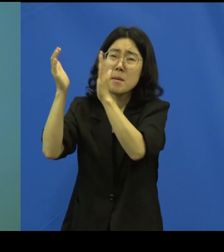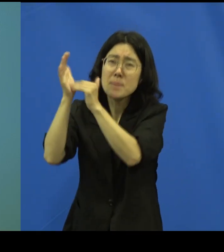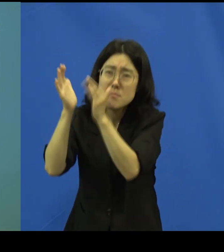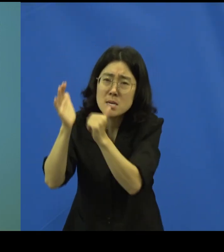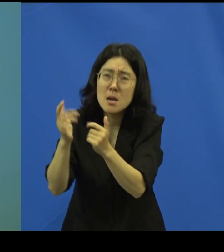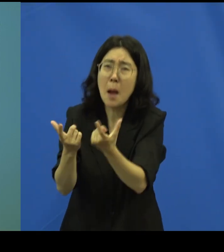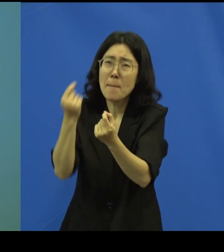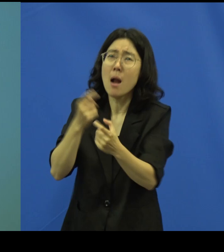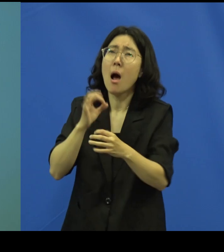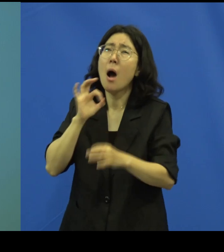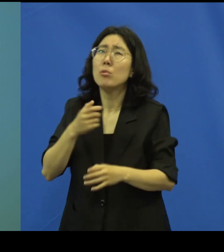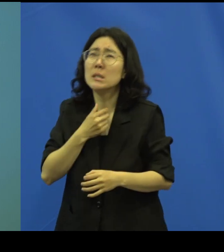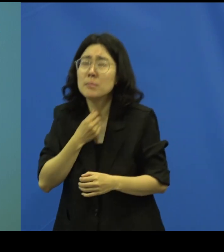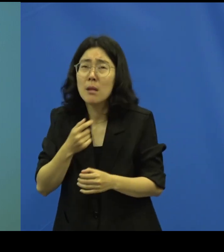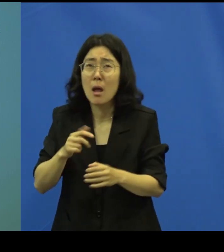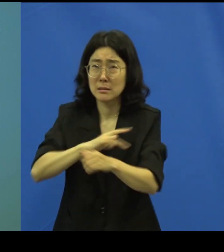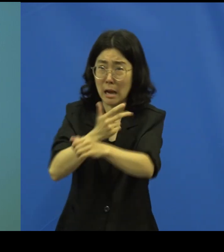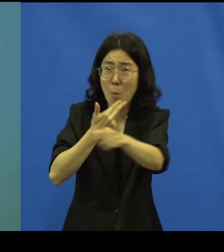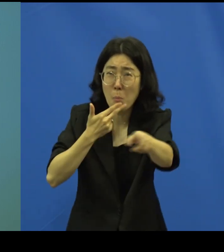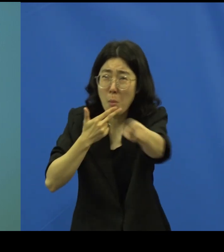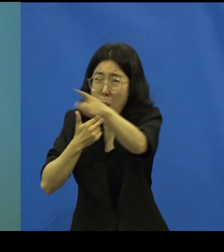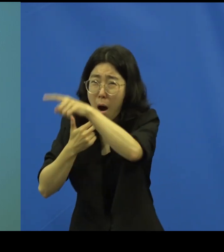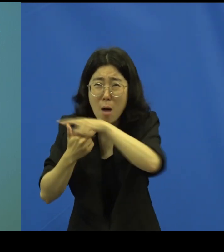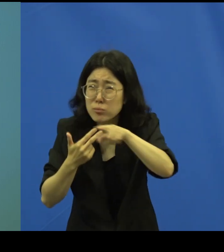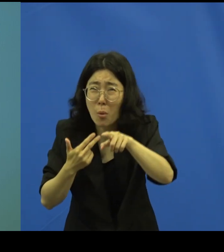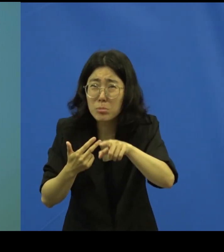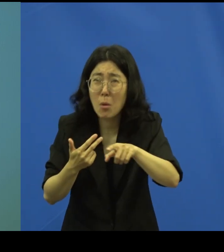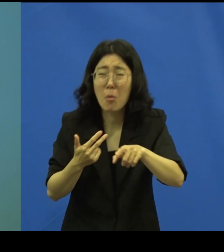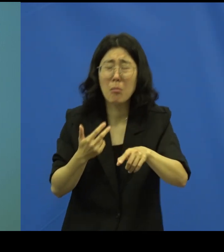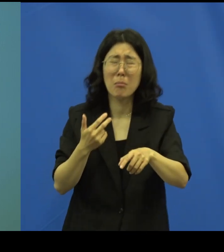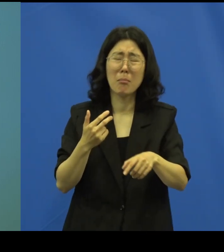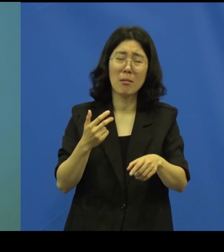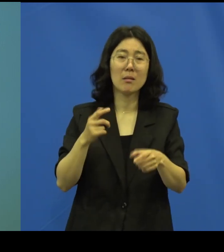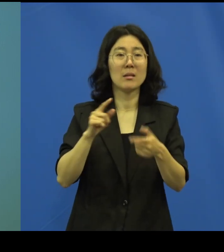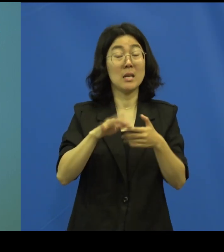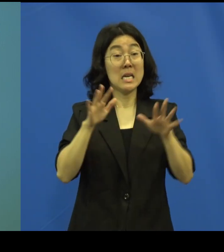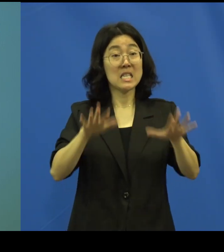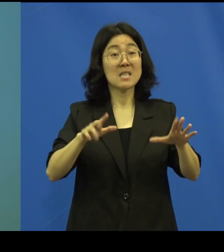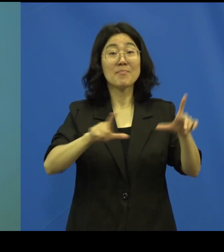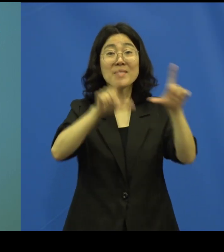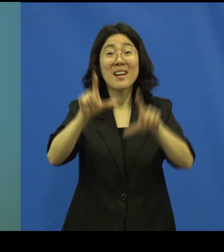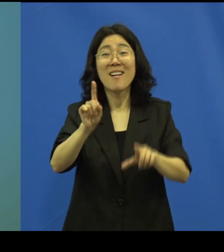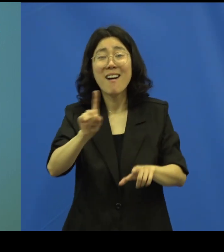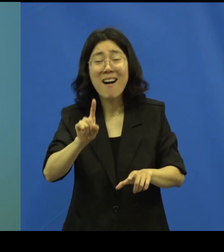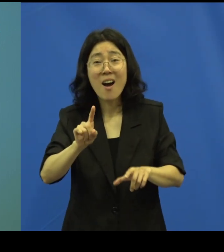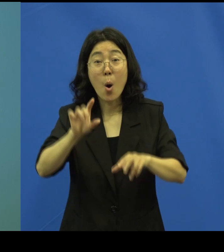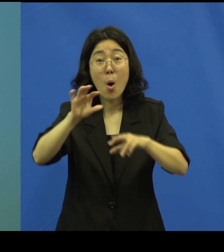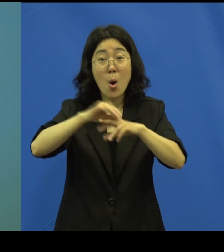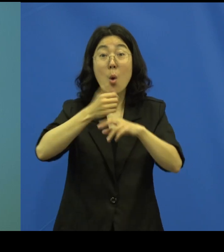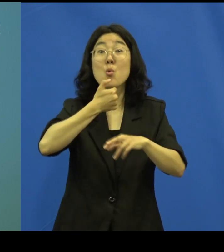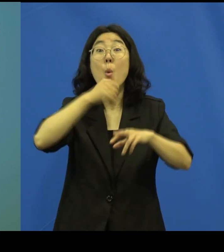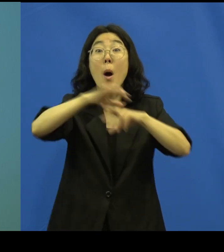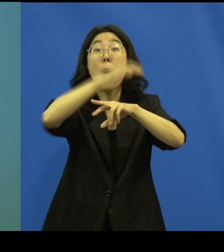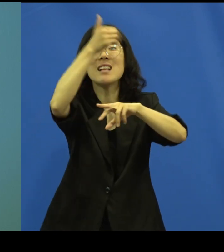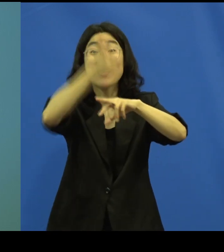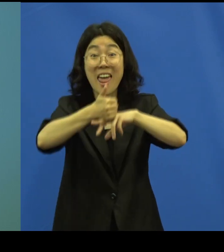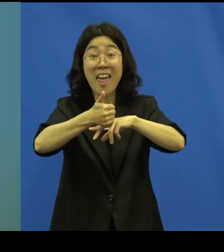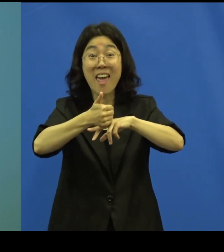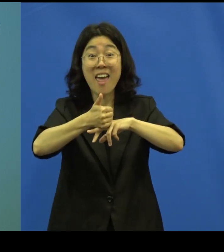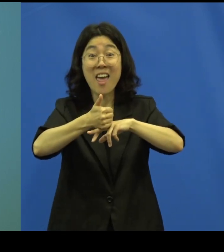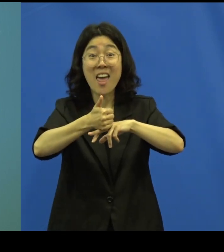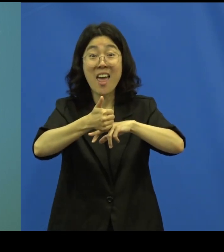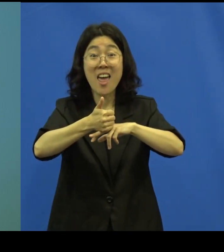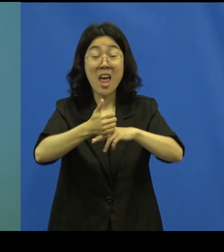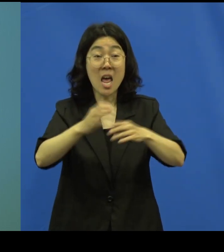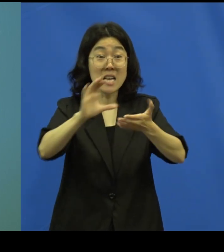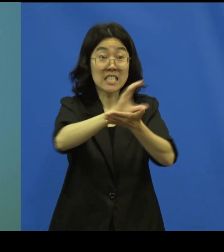불법이 성하고 불의가 판을 치고 로마 제국의 황제가 기승을 부리는, 그래서 그리스도인들이